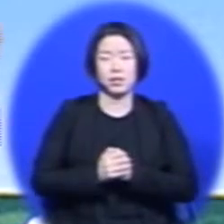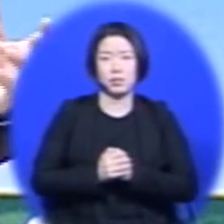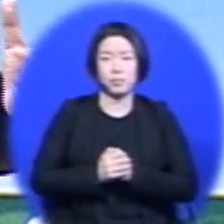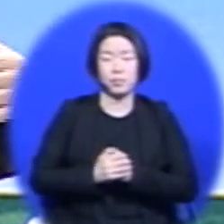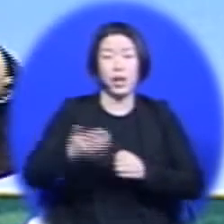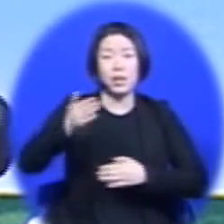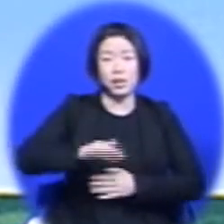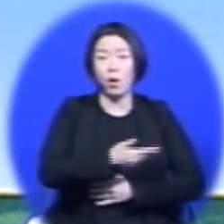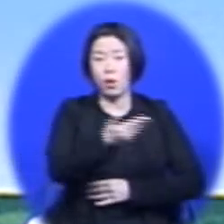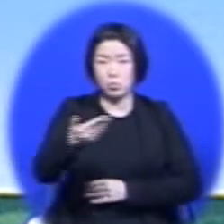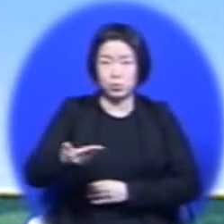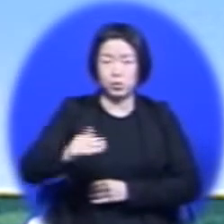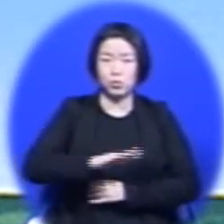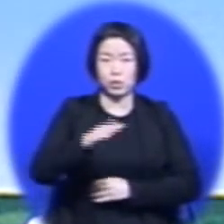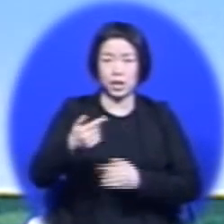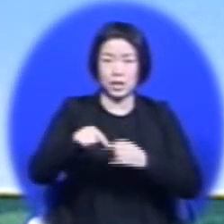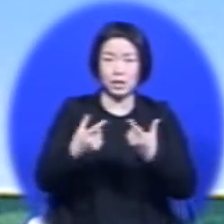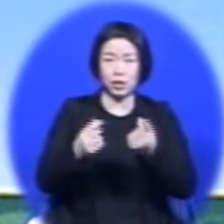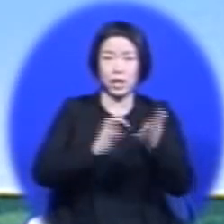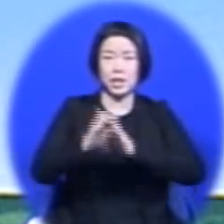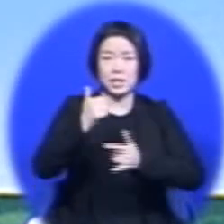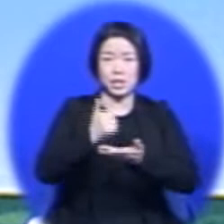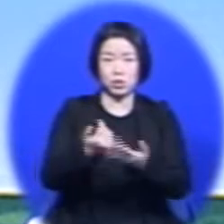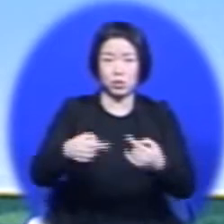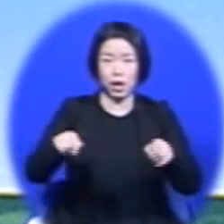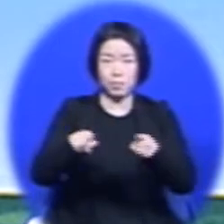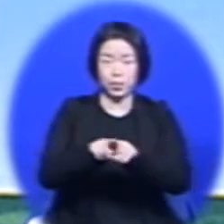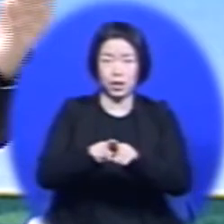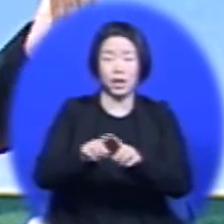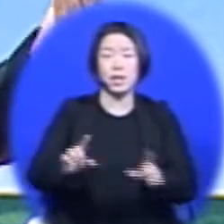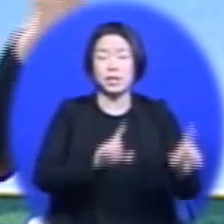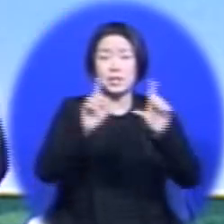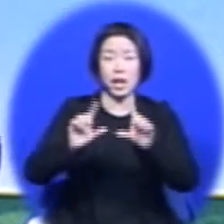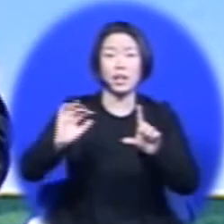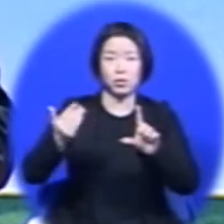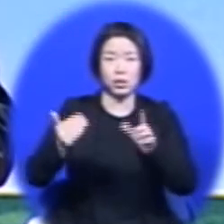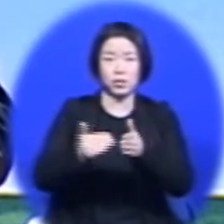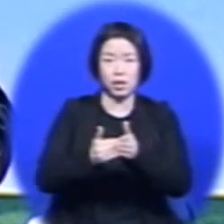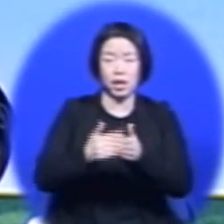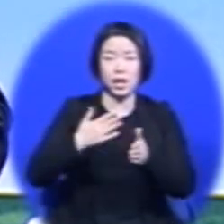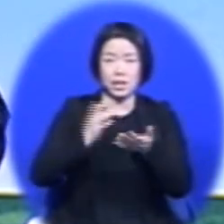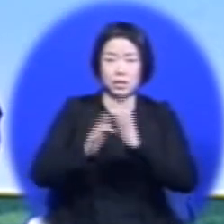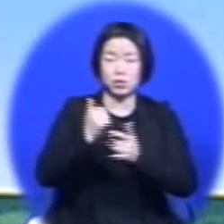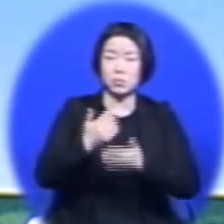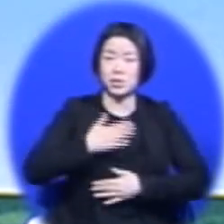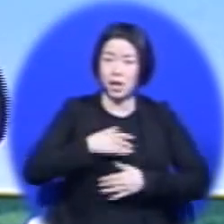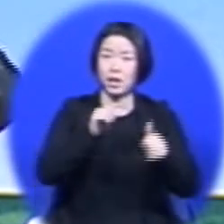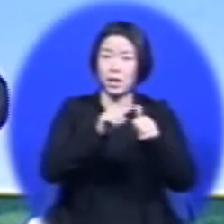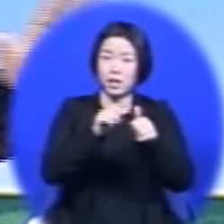그런데 여러분, 우리가 이렇게 예수님과 함께 살게 되었다, 예수님이 이제 내 남편이 되셨다고